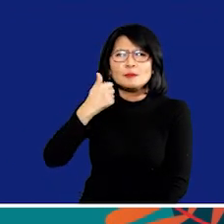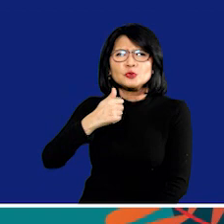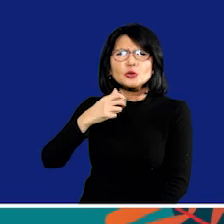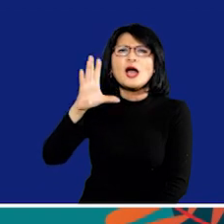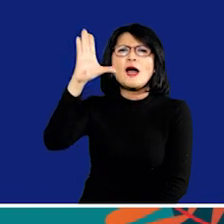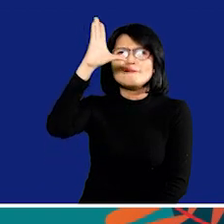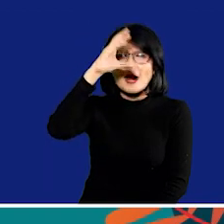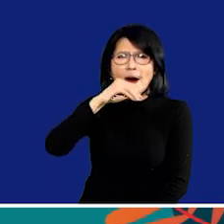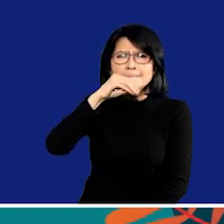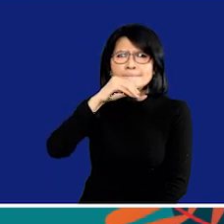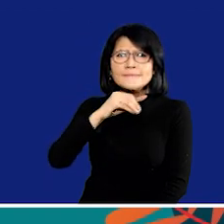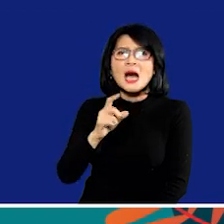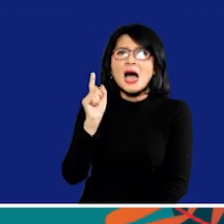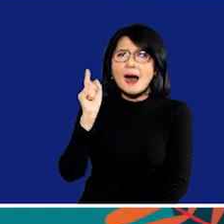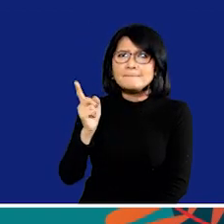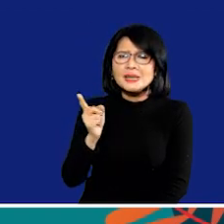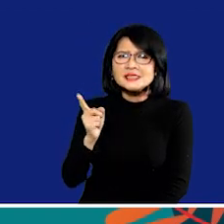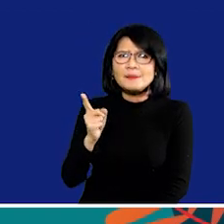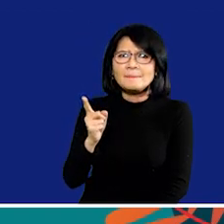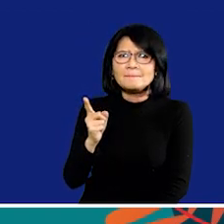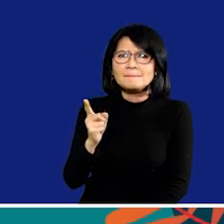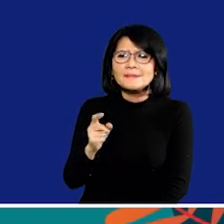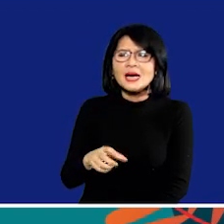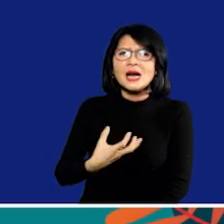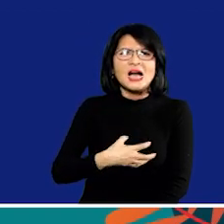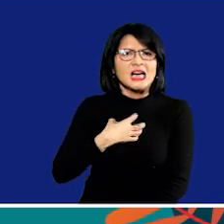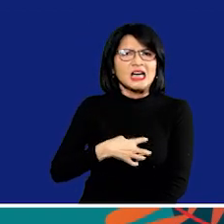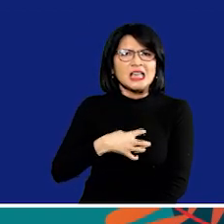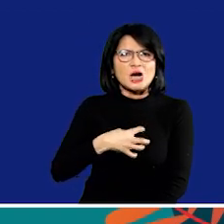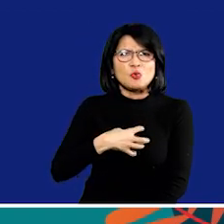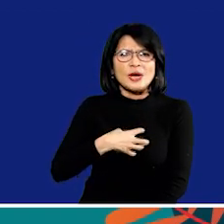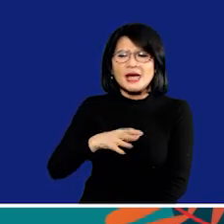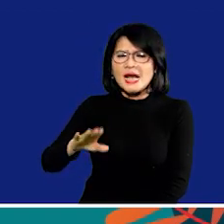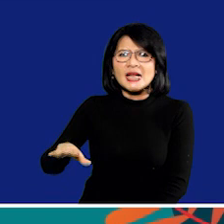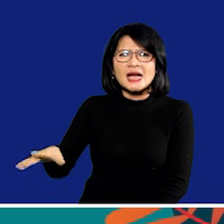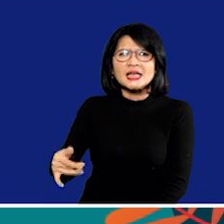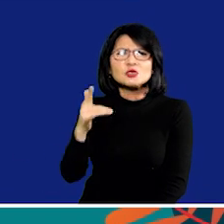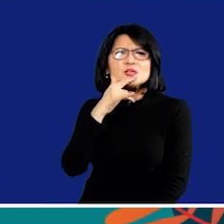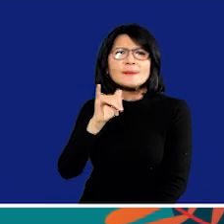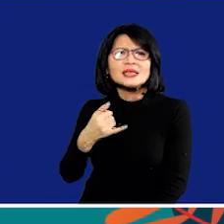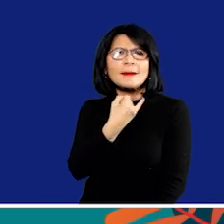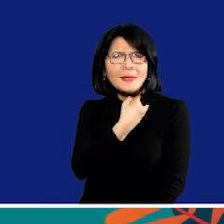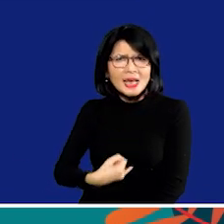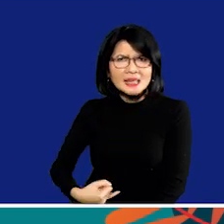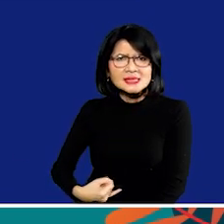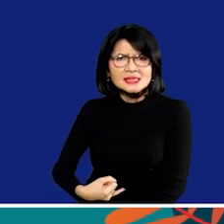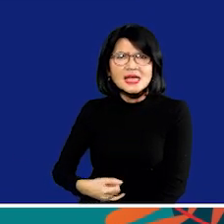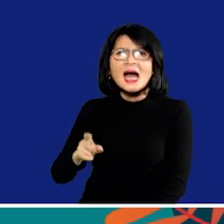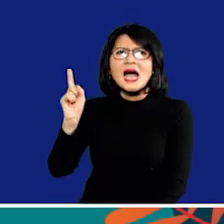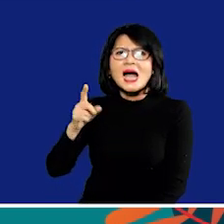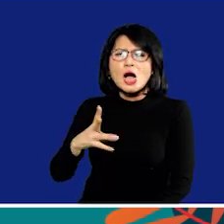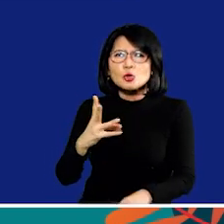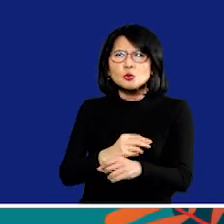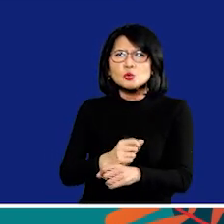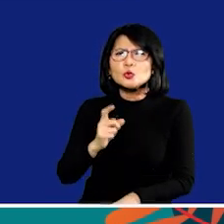dalam apa alasan daripada perilaku-perilaku tersebut yang mungkin terlihat seperti malas. Jadi harus ada rasa